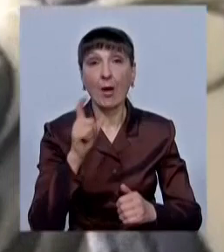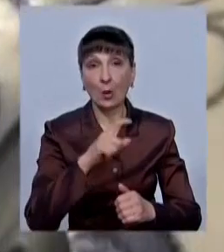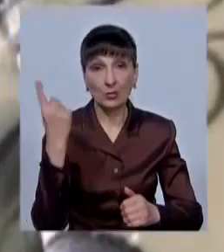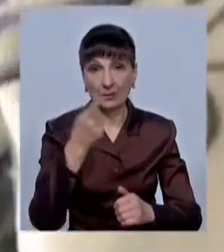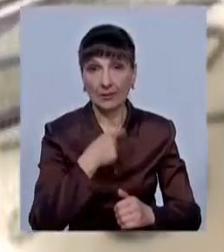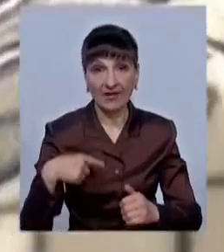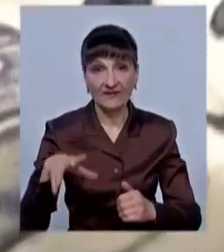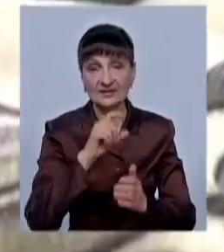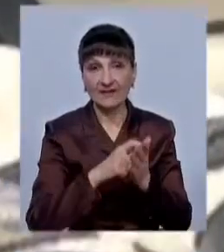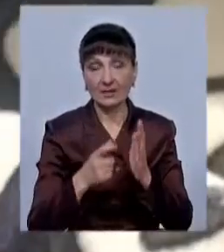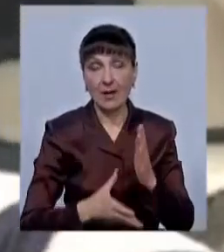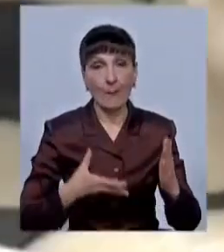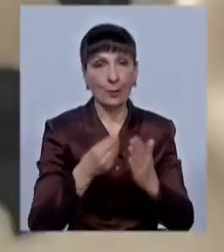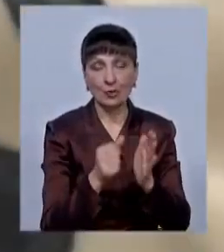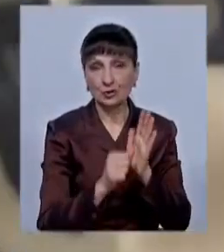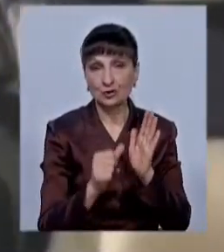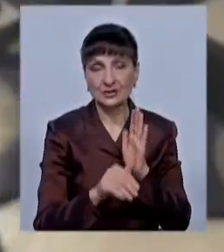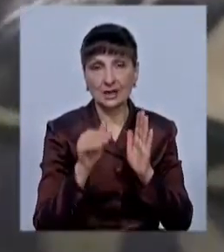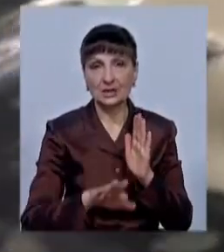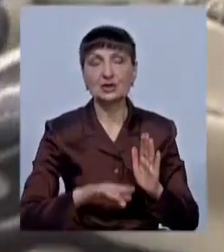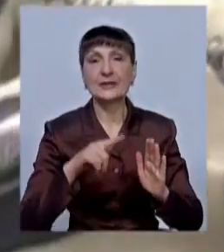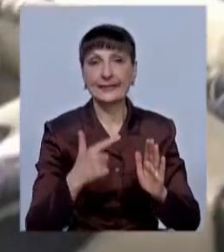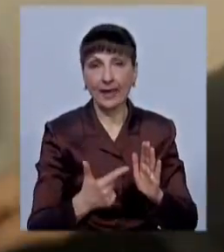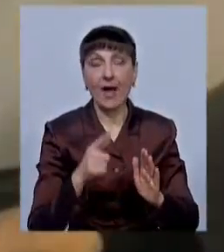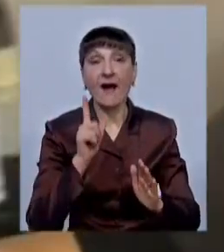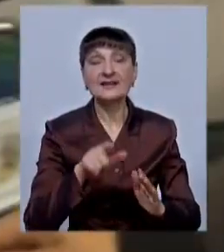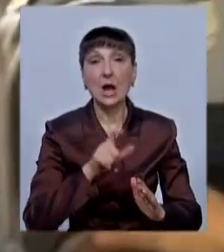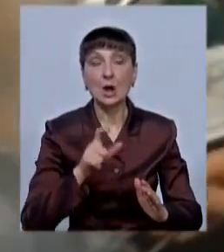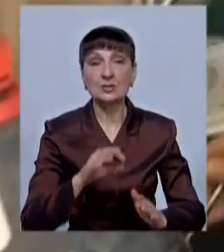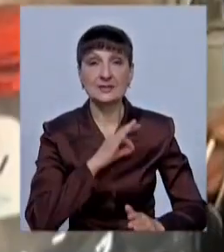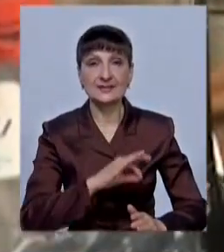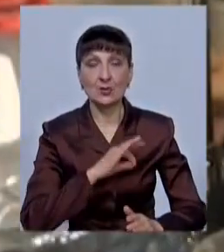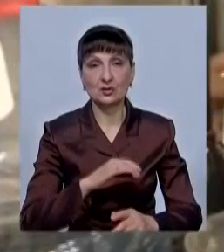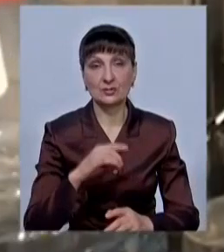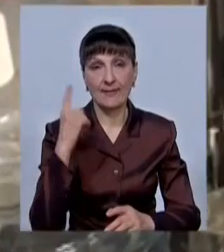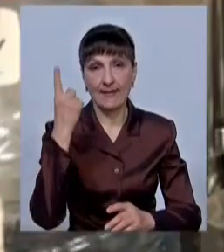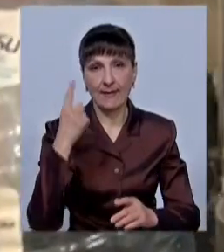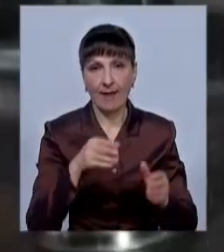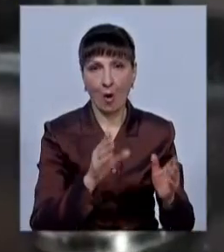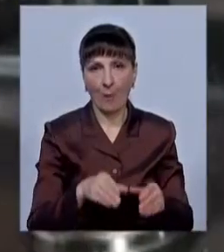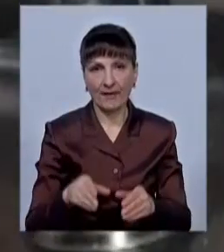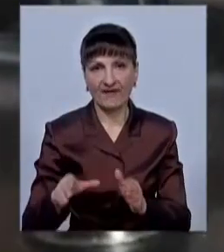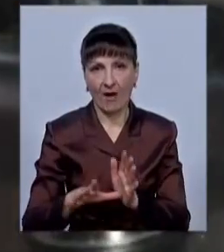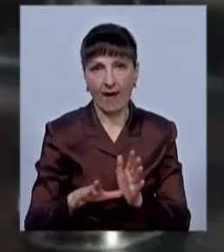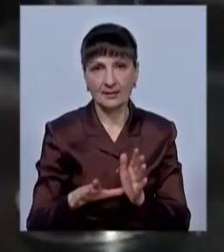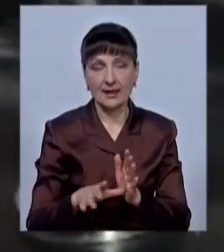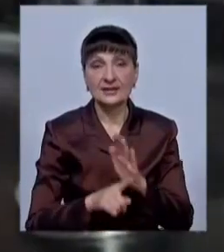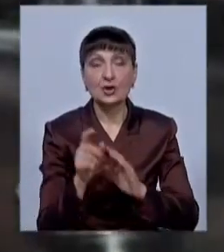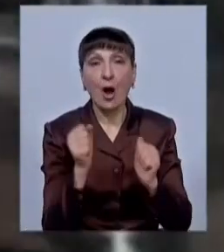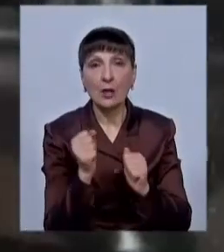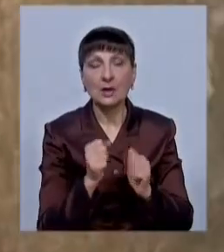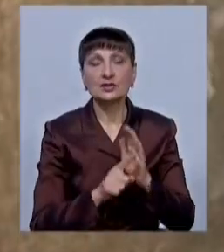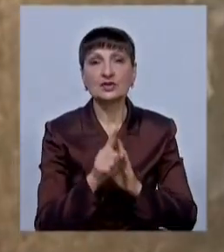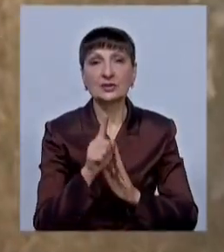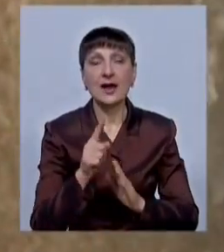приходится платить в среднем по 60 тысяч тенге. Хотя люди используют электрические обогреватели. С наступлением холодов возникают